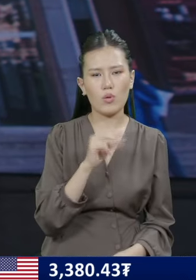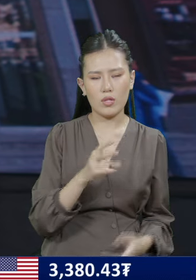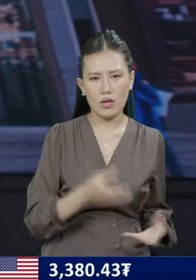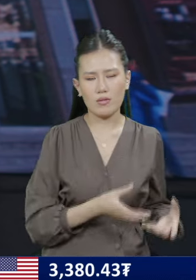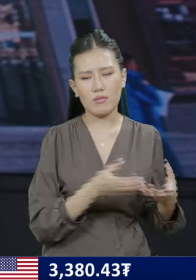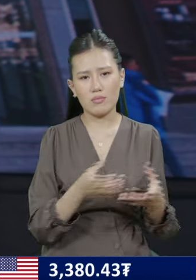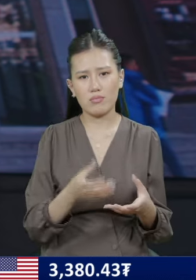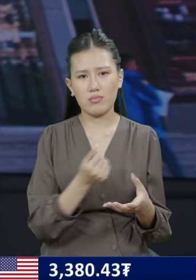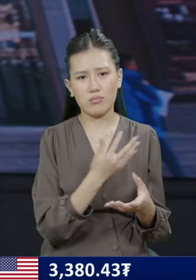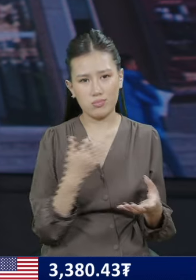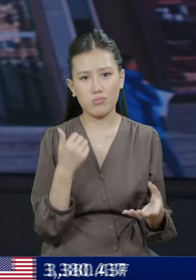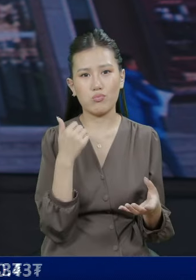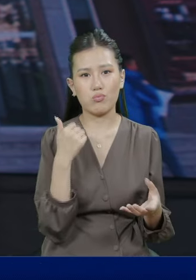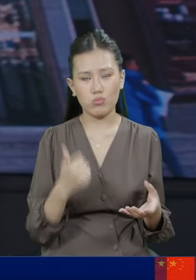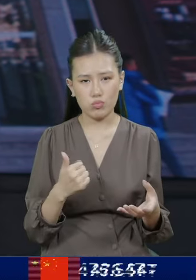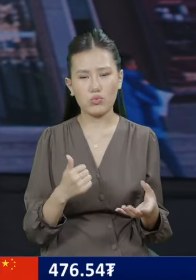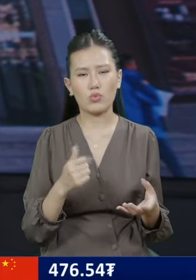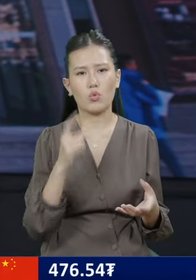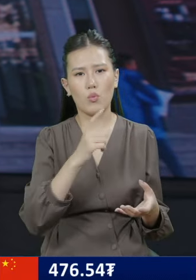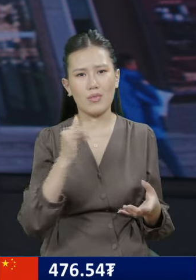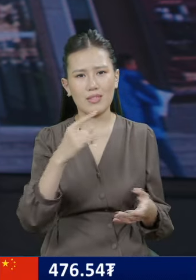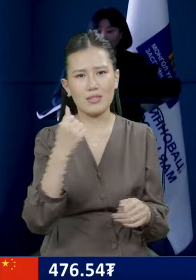зах зээл нь төдий хэмжээгээр нэмэгдэж чадахгүй байна.